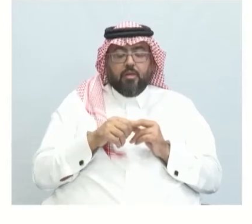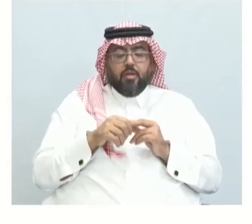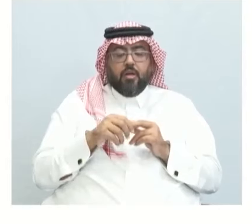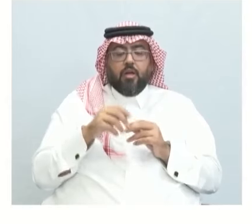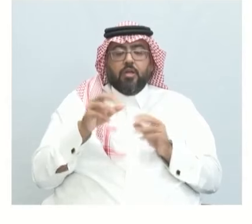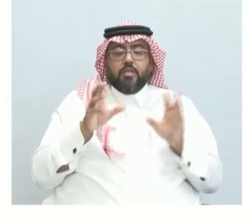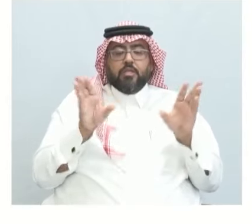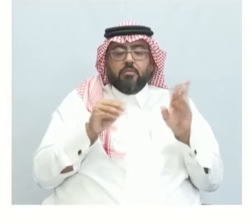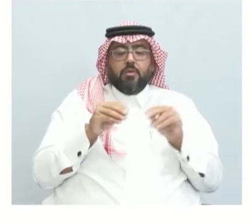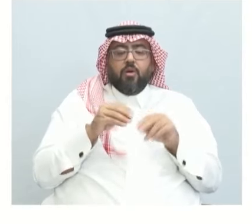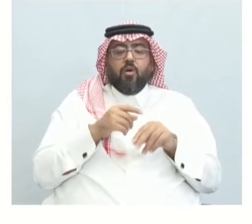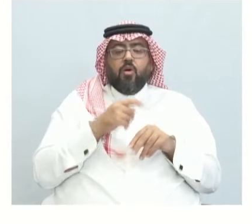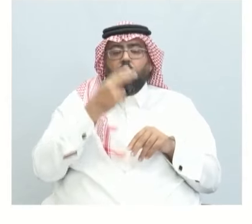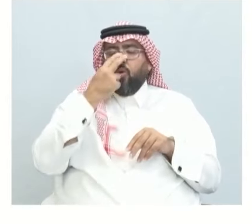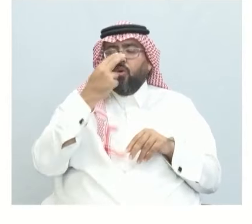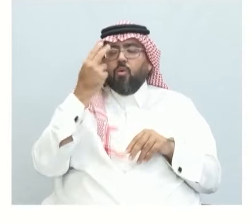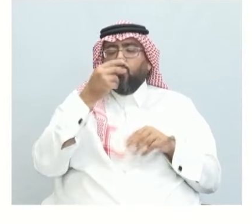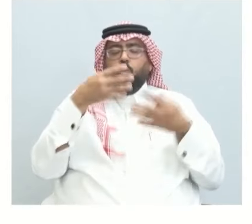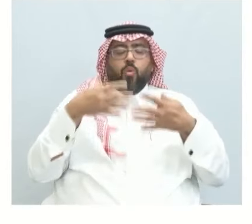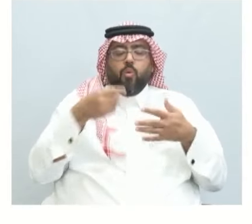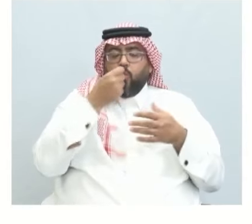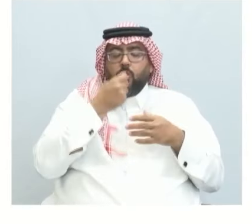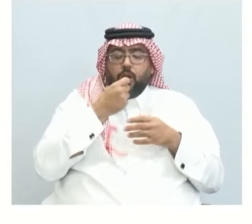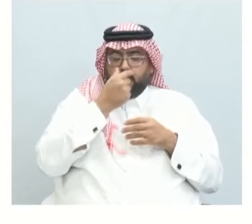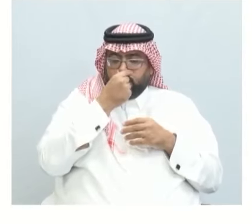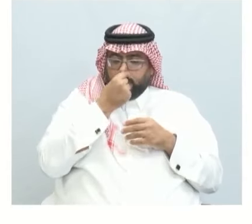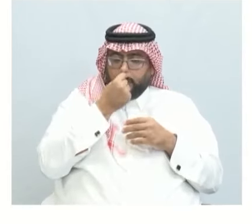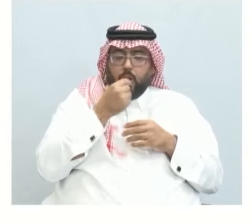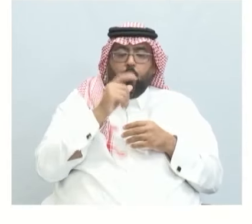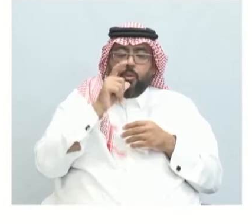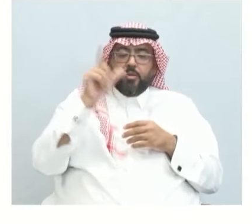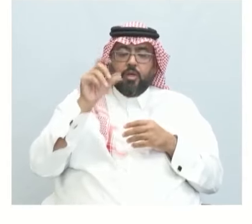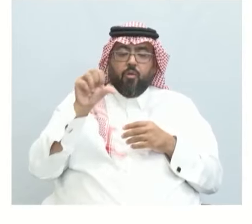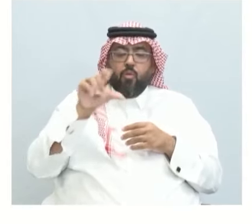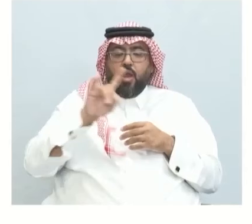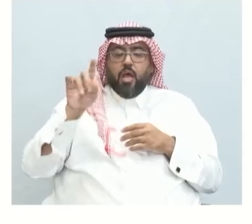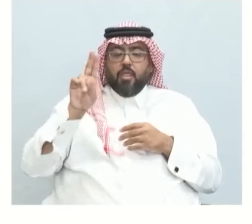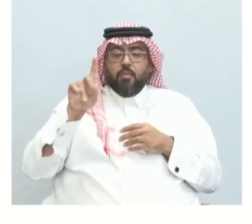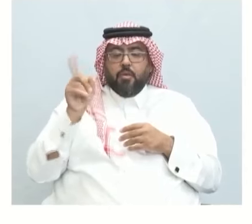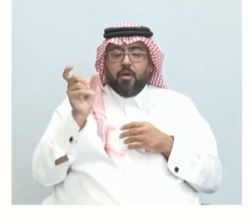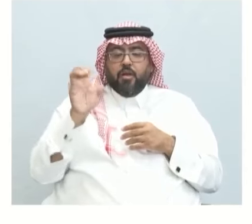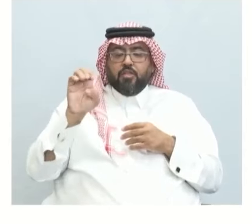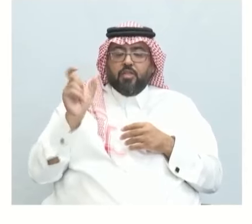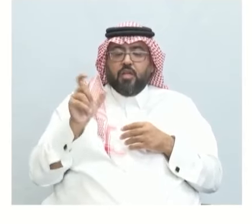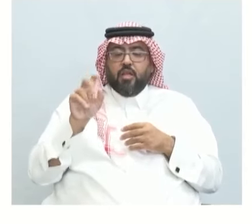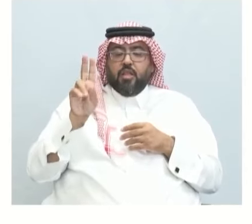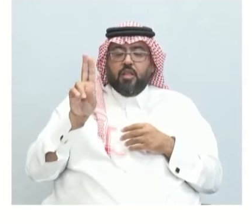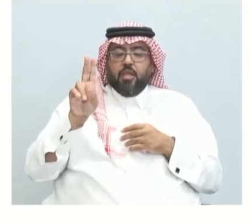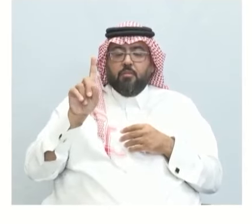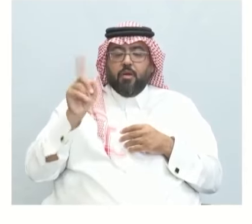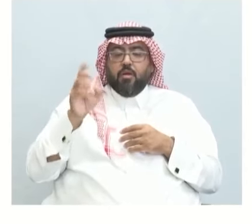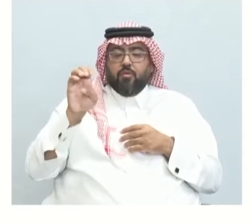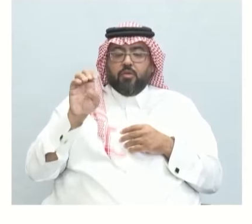القران الكريم انما يعود تسميه القران الكريم له كما ورد في قوله تعالى اعوذ بالله من الشيطان الرجيم ولا تبر رجنا تبرج الجاهليه